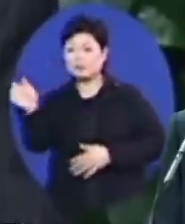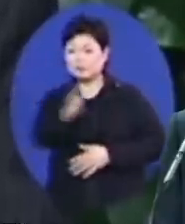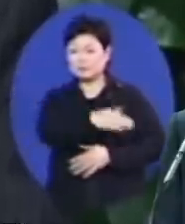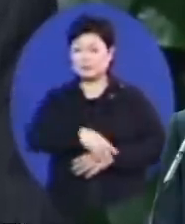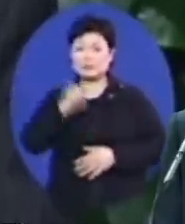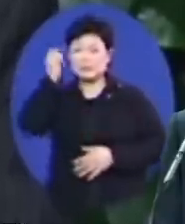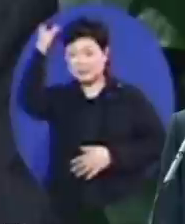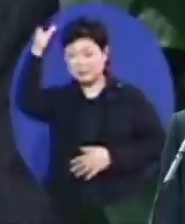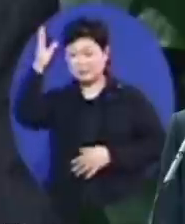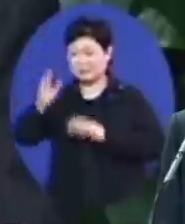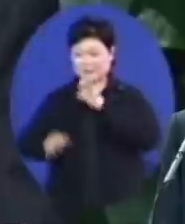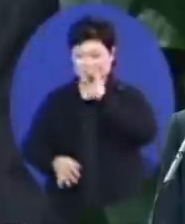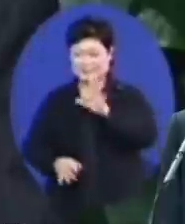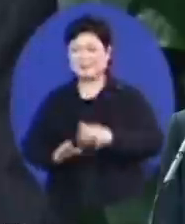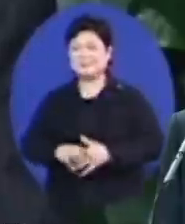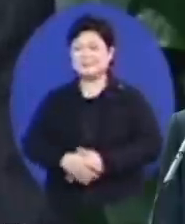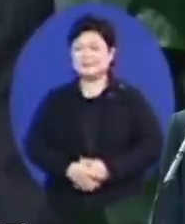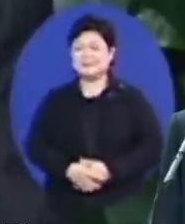잊어버려서는 안 되는 것입니다.